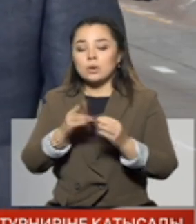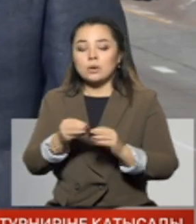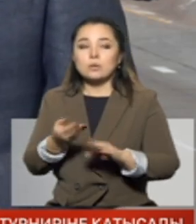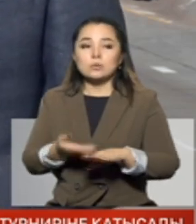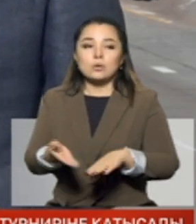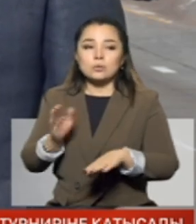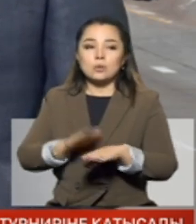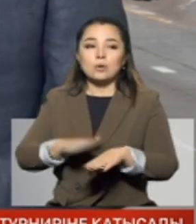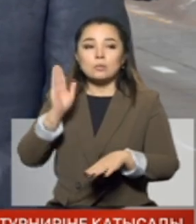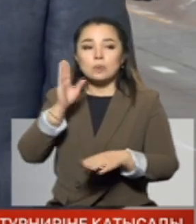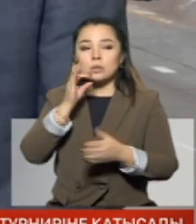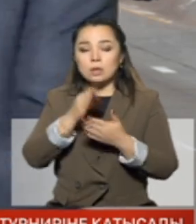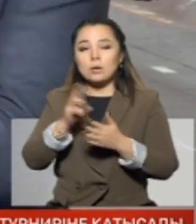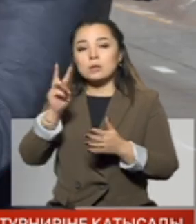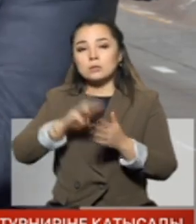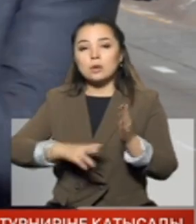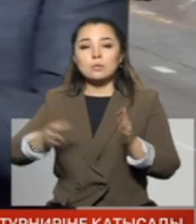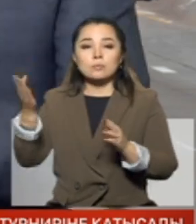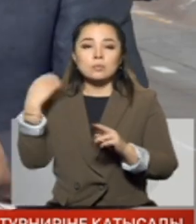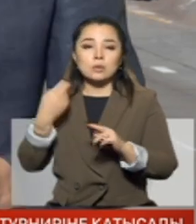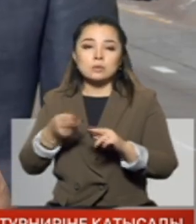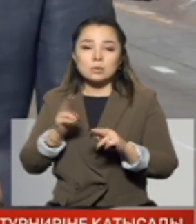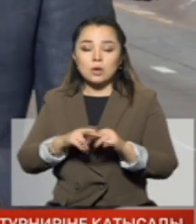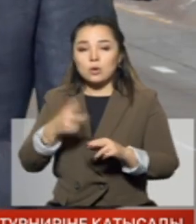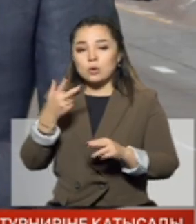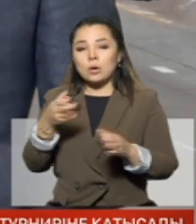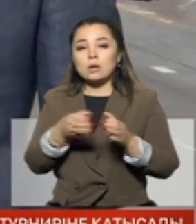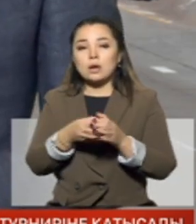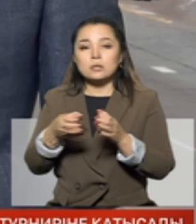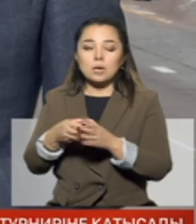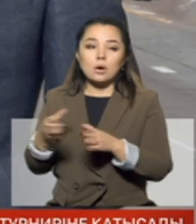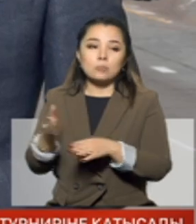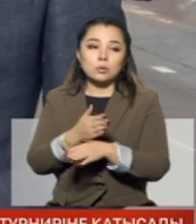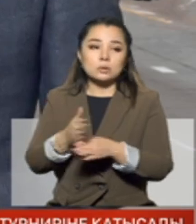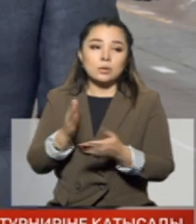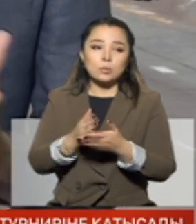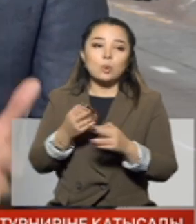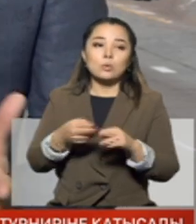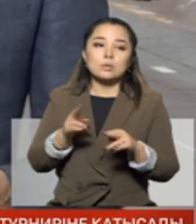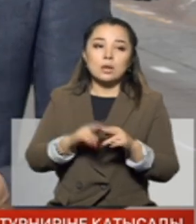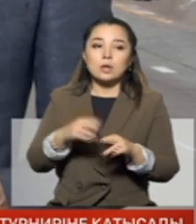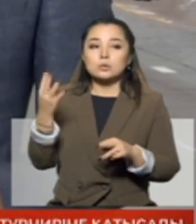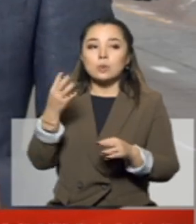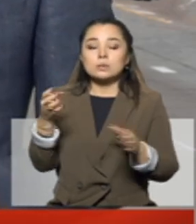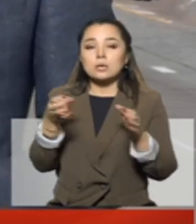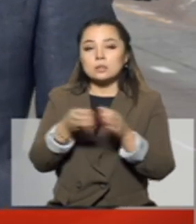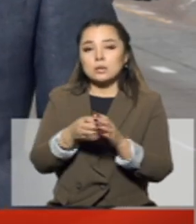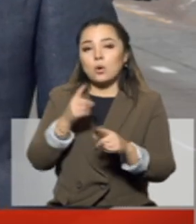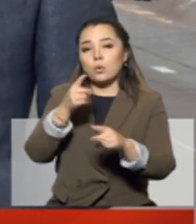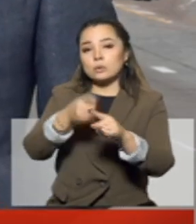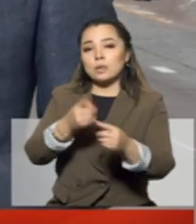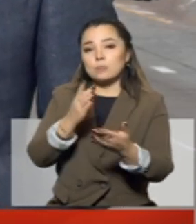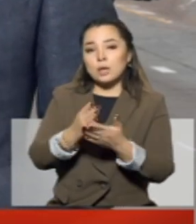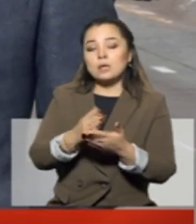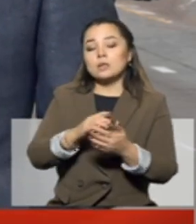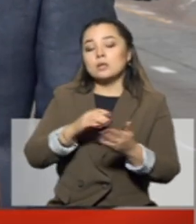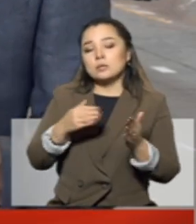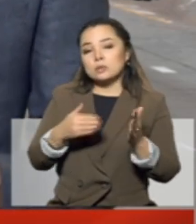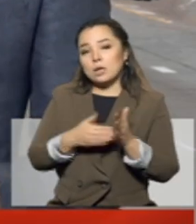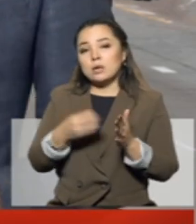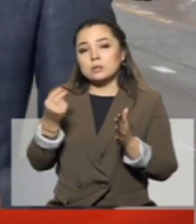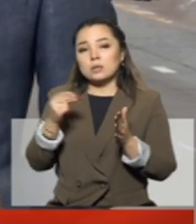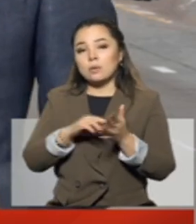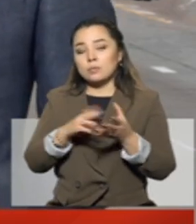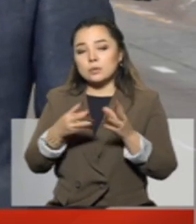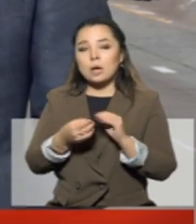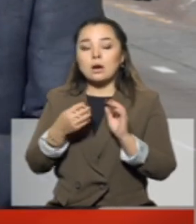та ауырлай береді. Айыппұл бұрын мынадай 3 категорияға бөлінетін. Енді оған 4-ші категория қосылды. Шекті мөлшерден